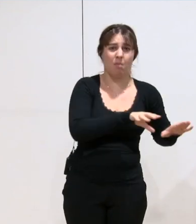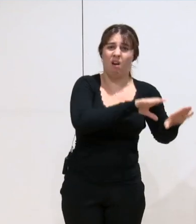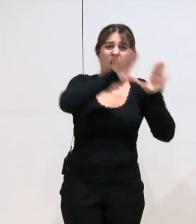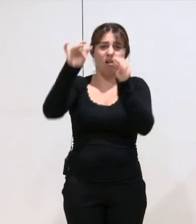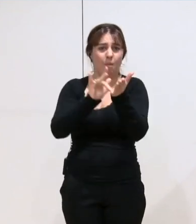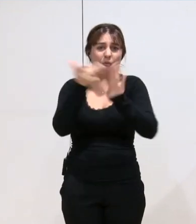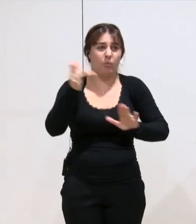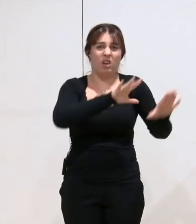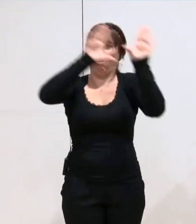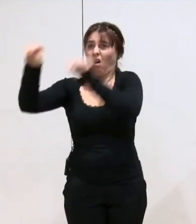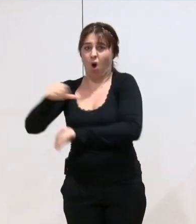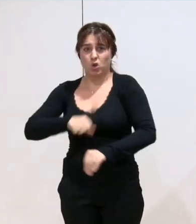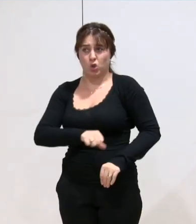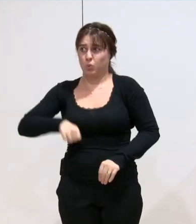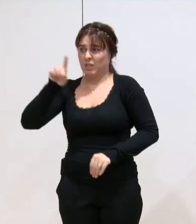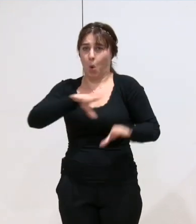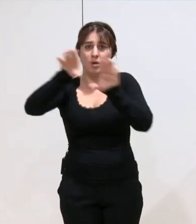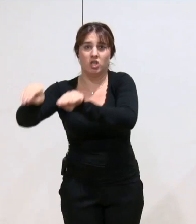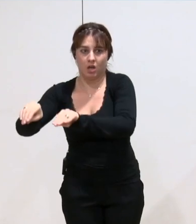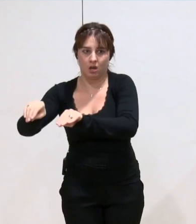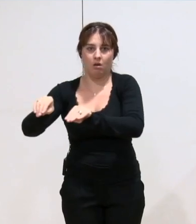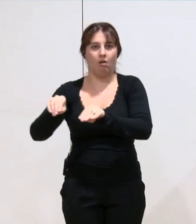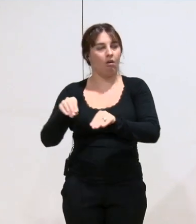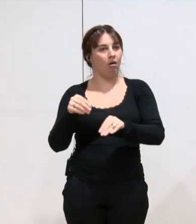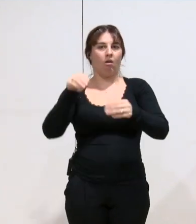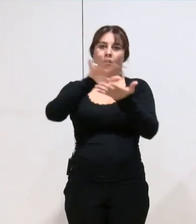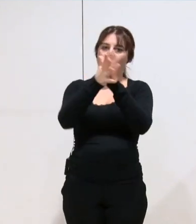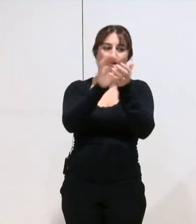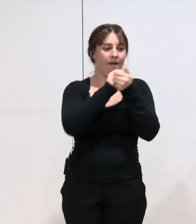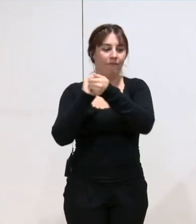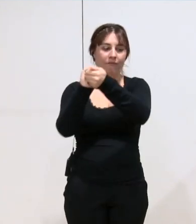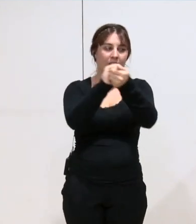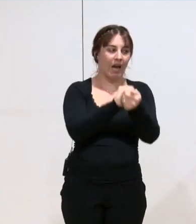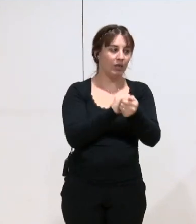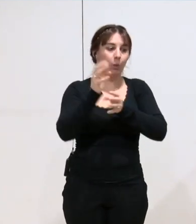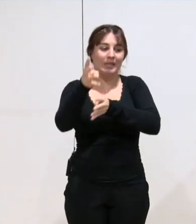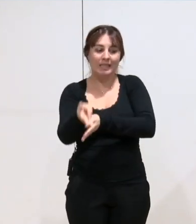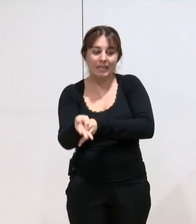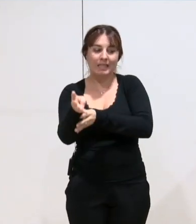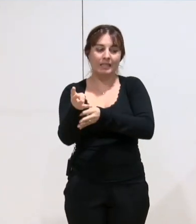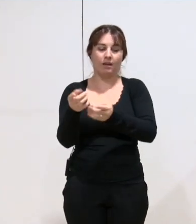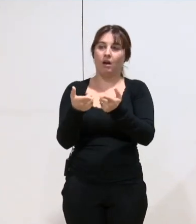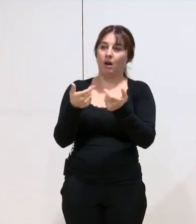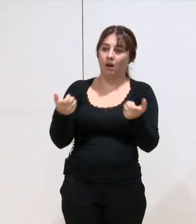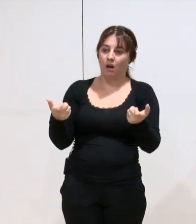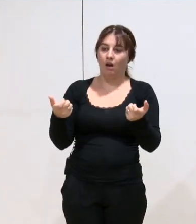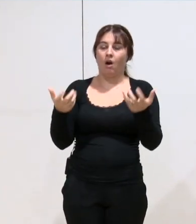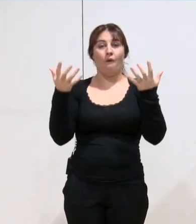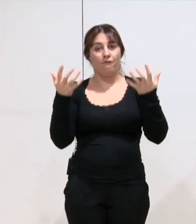La ville de Grenoble, l'Entente Sud-Isère Piste et la Fédération cycliste souhaitent une